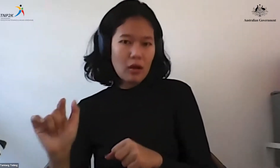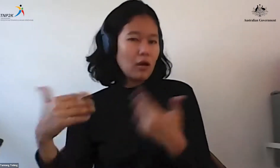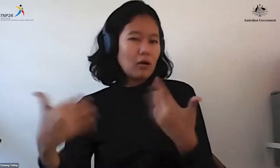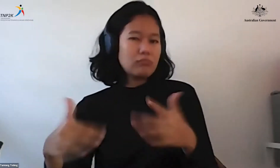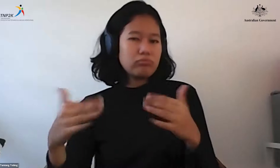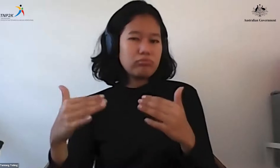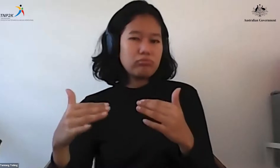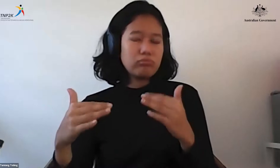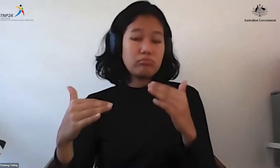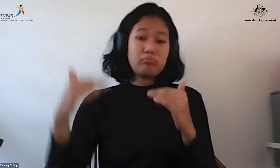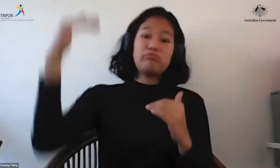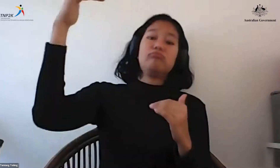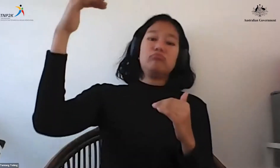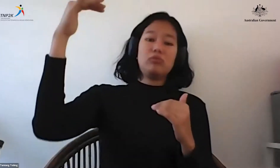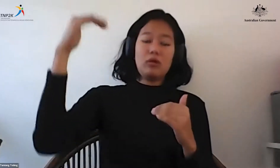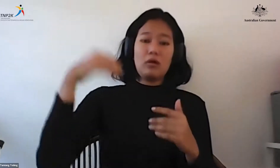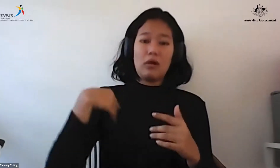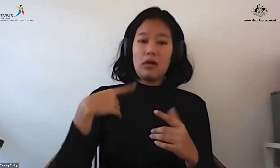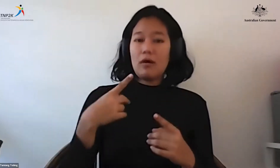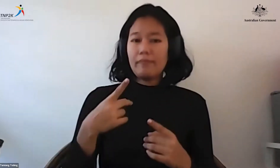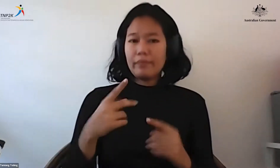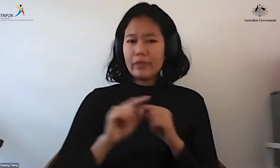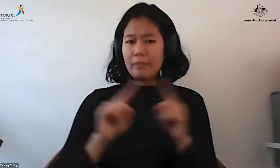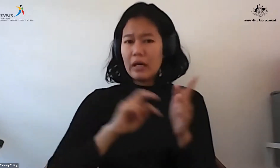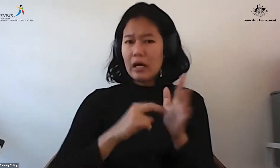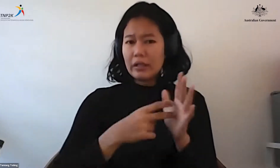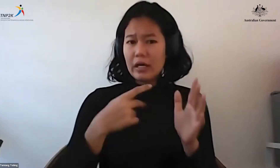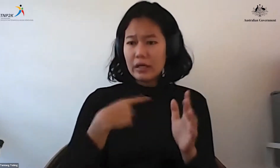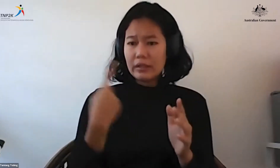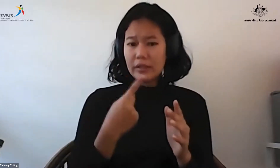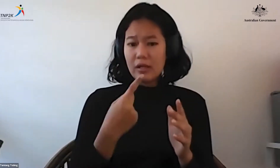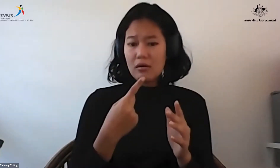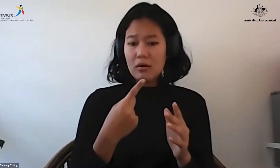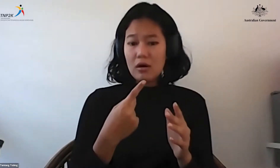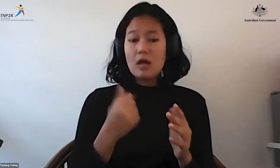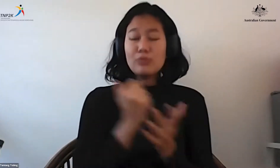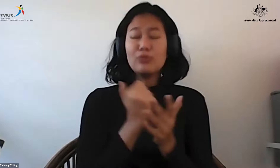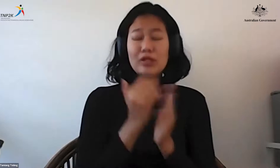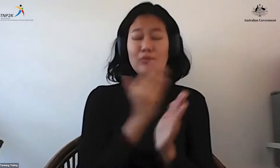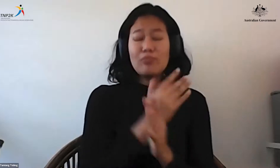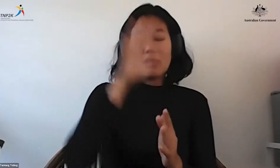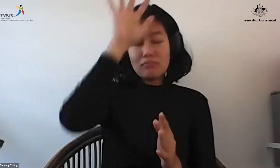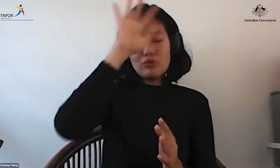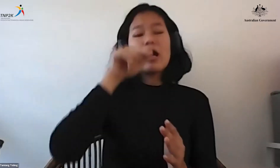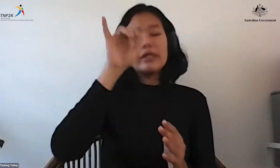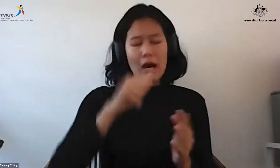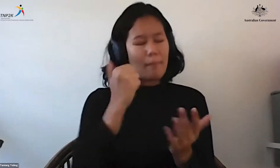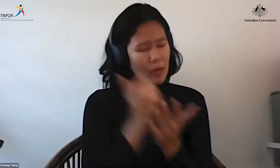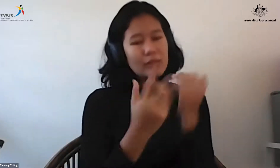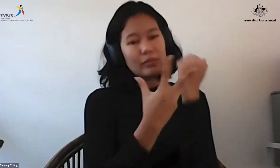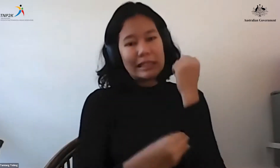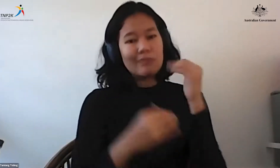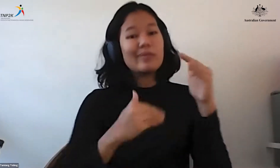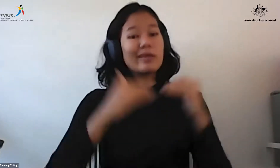agak di luar dugaan kita ya. Bukan berarti kita tidak menduga kemiskinan naik ya. Kita menduga kemiskinannya meningkat. Tapi